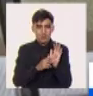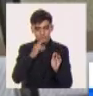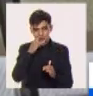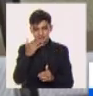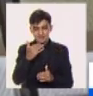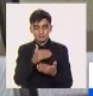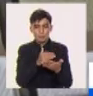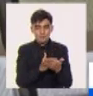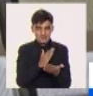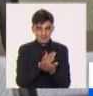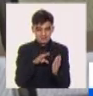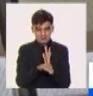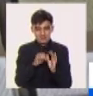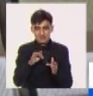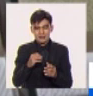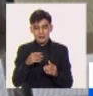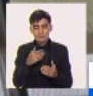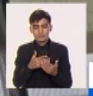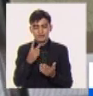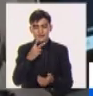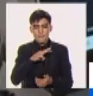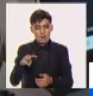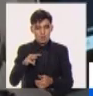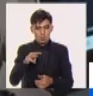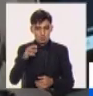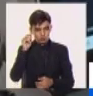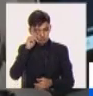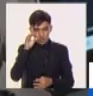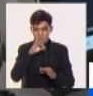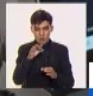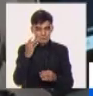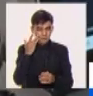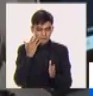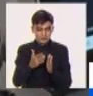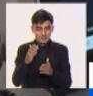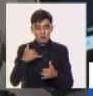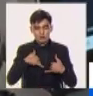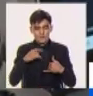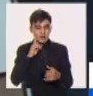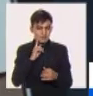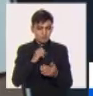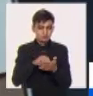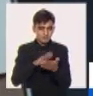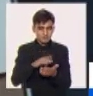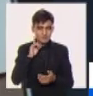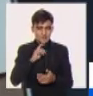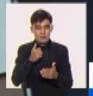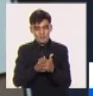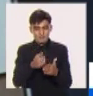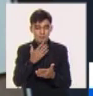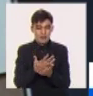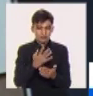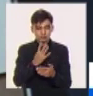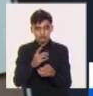казахстанскими сервисами, где проходят около 2 миллионов уроков ежедневно. Там же учителя временно выставляют оценки, от которых отказались